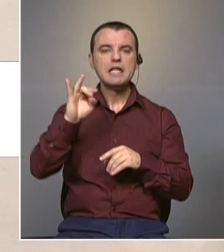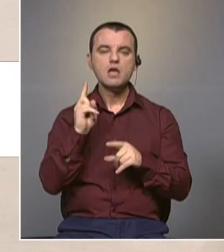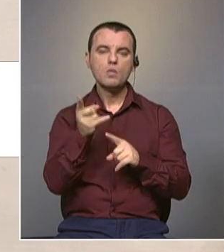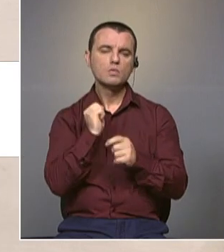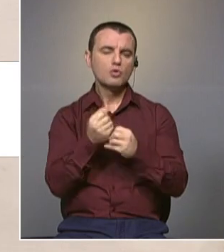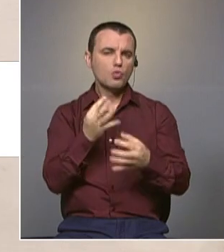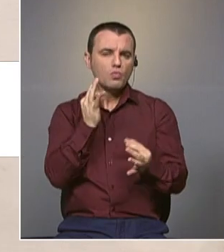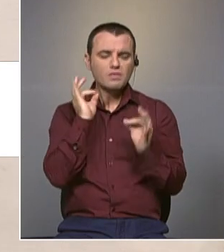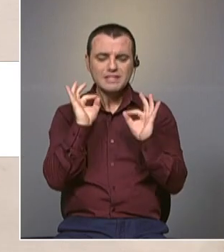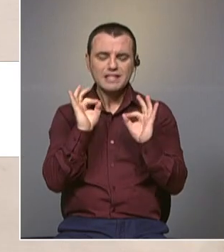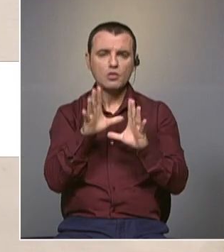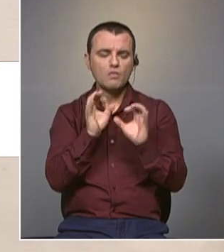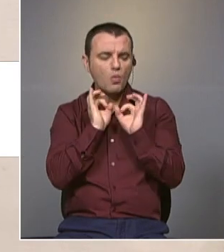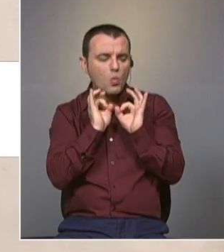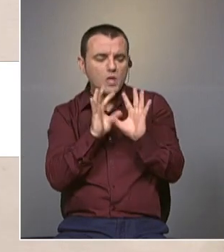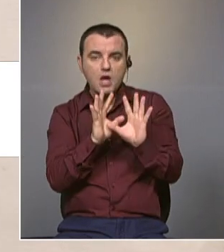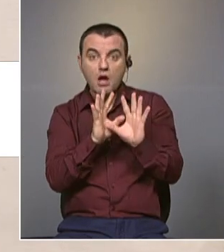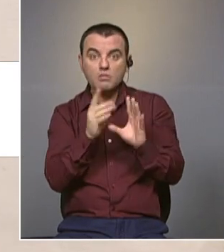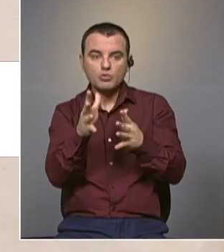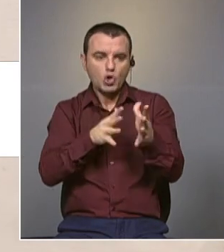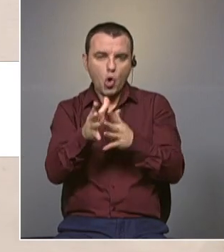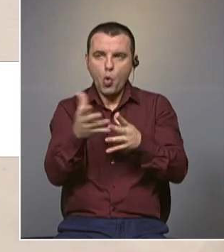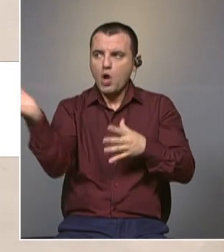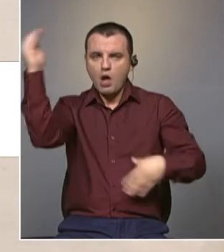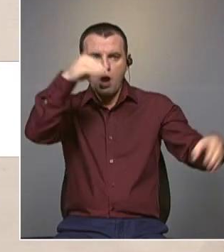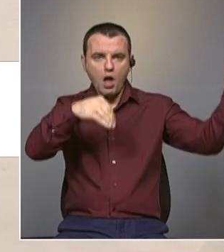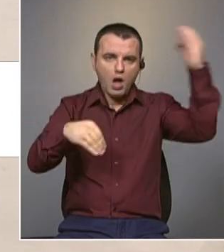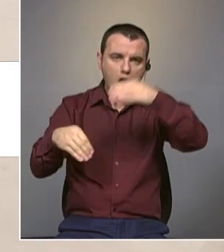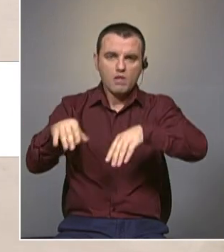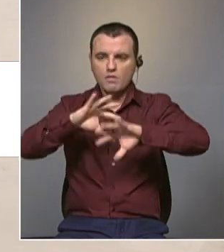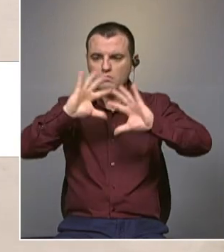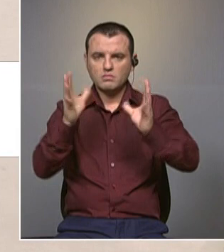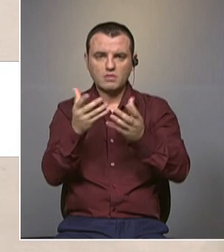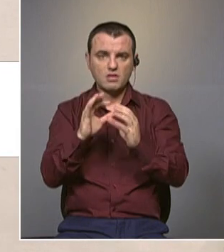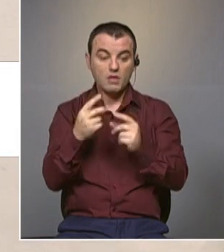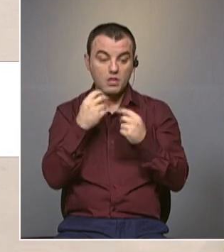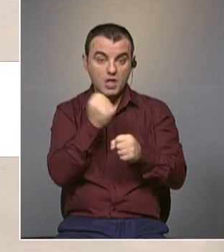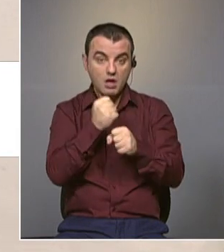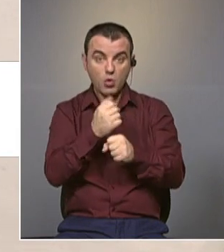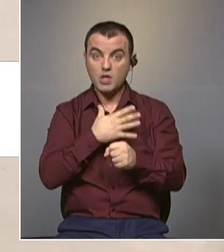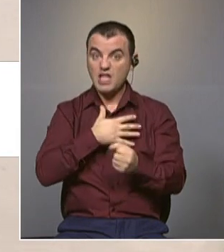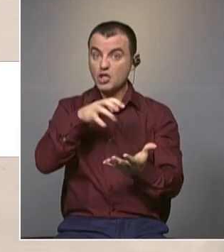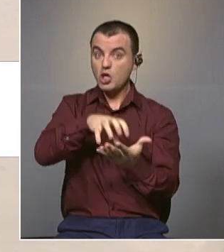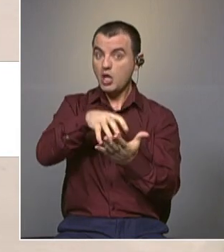уникална тая колекция, че хора идват откъде ли не, за да работят с нашия екип тук.